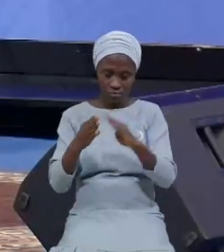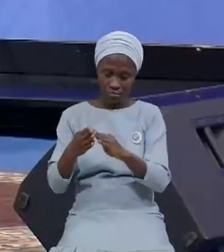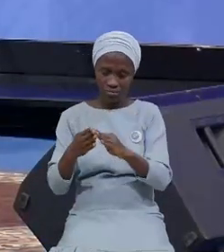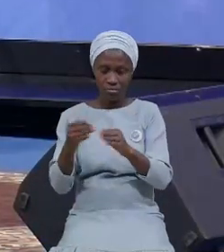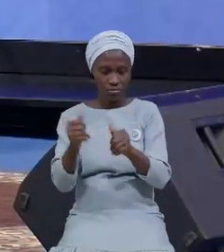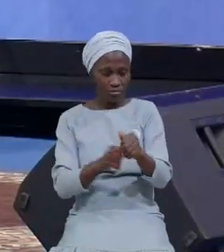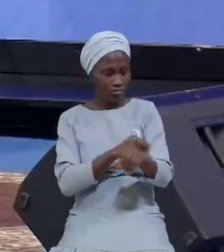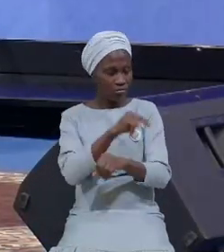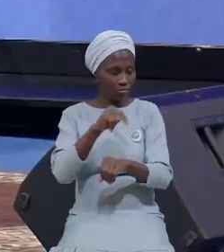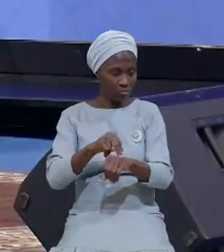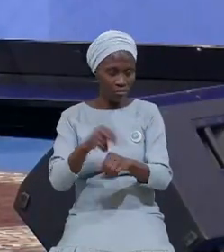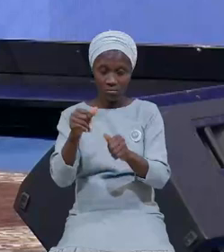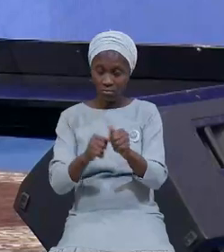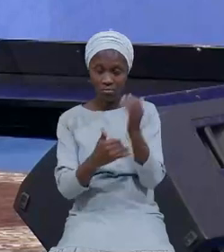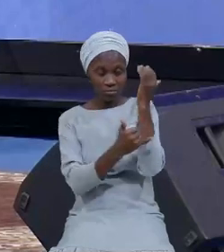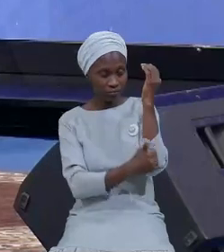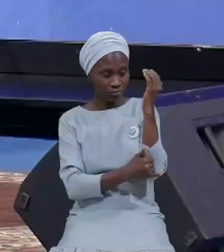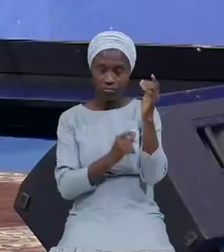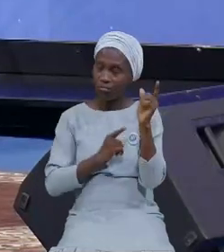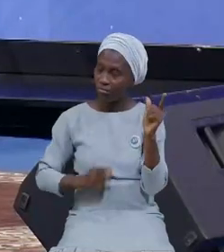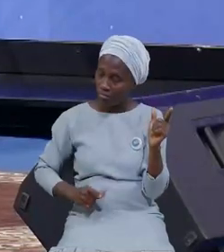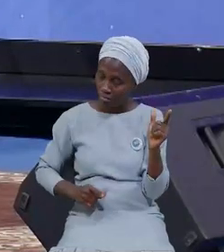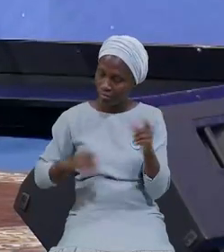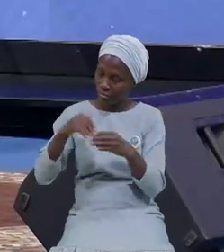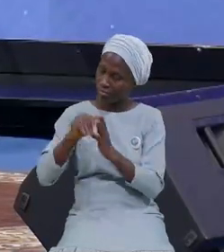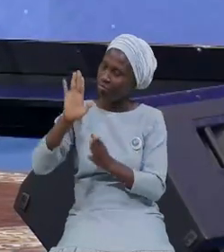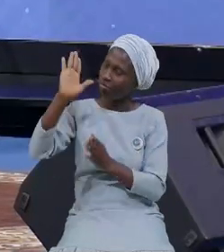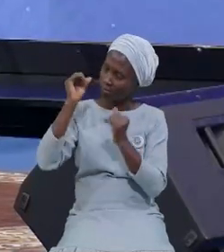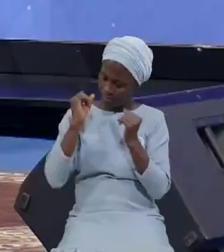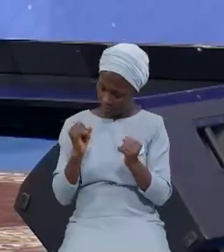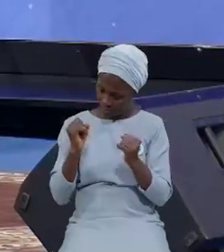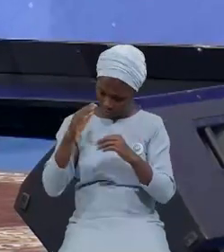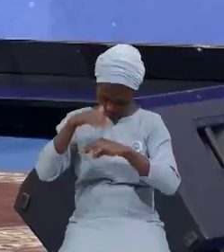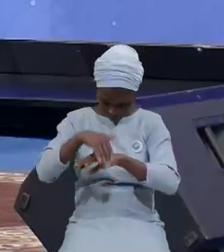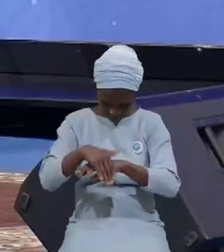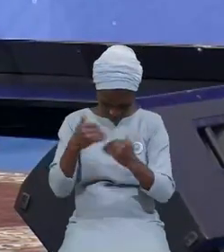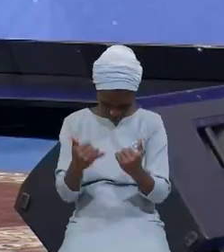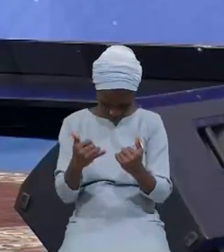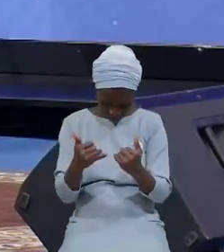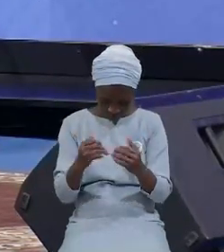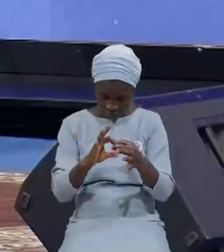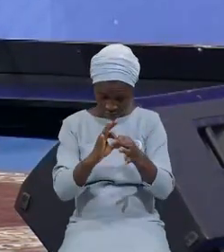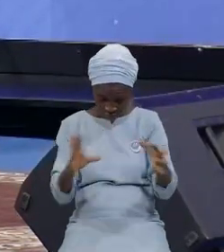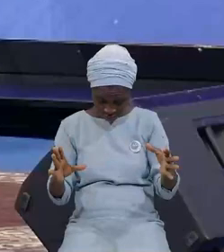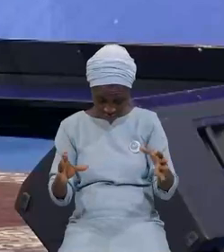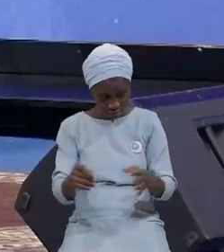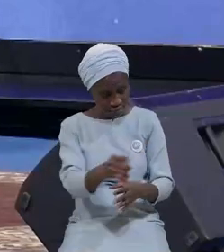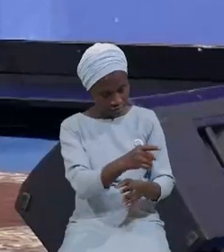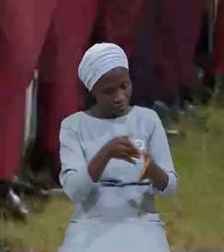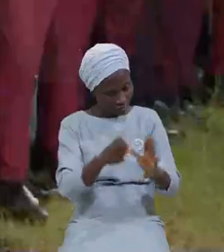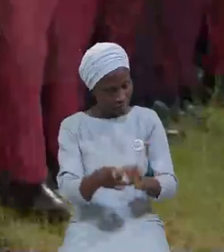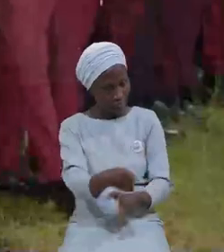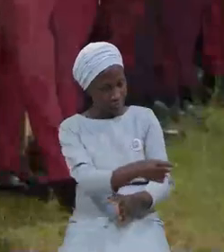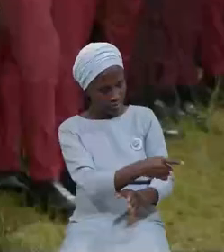communautés dans chaque nation dans chaque pays seigneur dans Ta puissance ce soir délles et